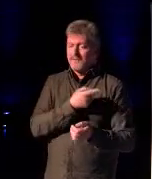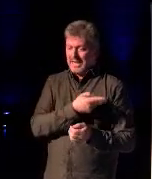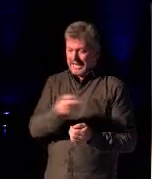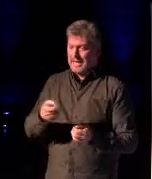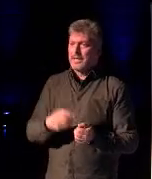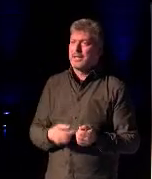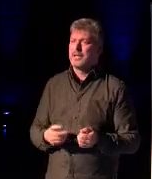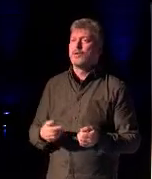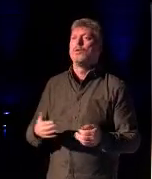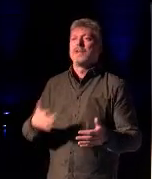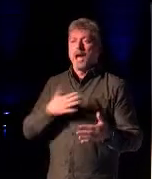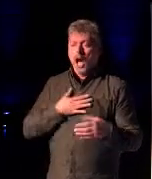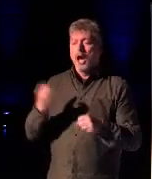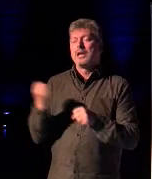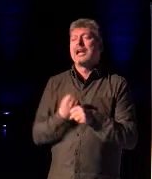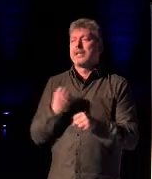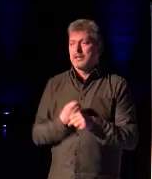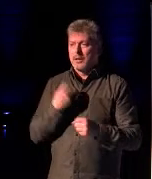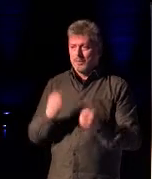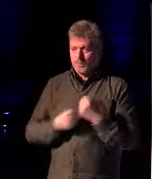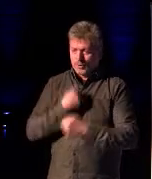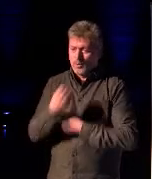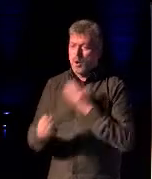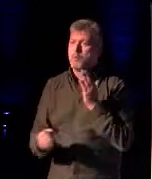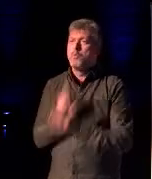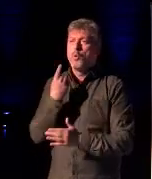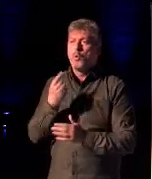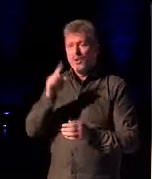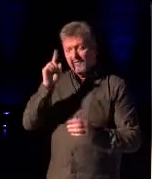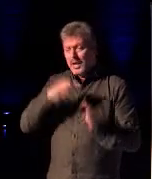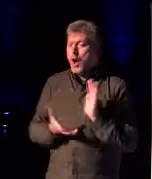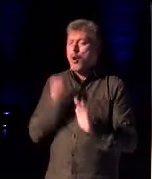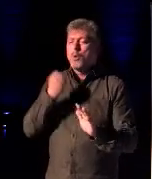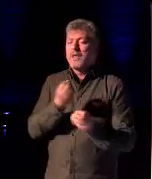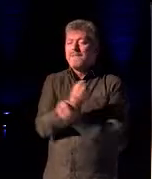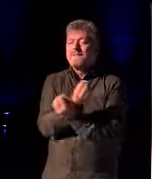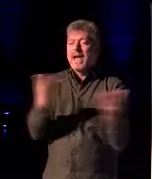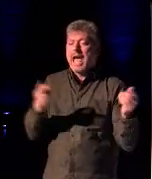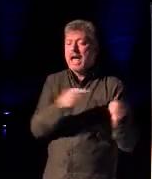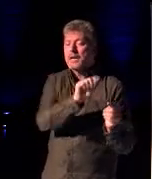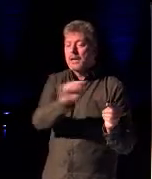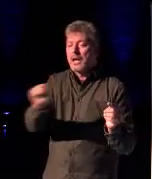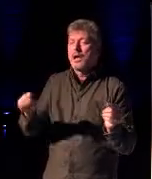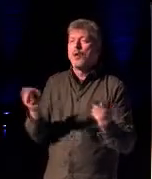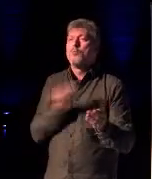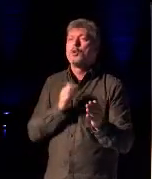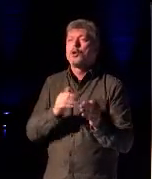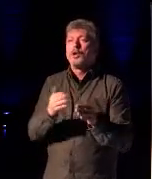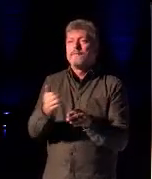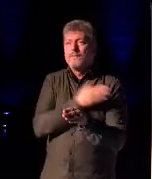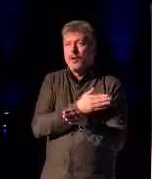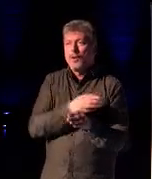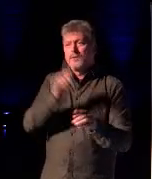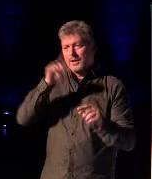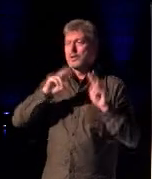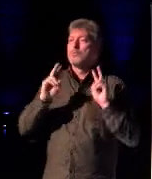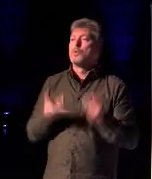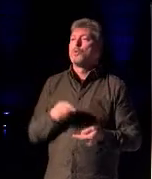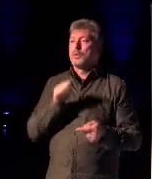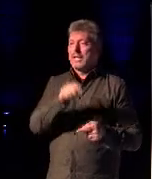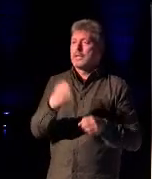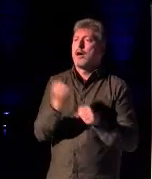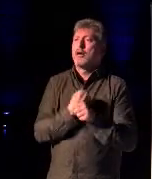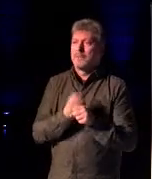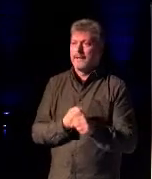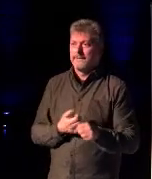det finnes redskaper som gjør det mulig å oppdage flere og mye tidligere, som kan tas i bruk i det arbeidet, som